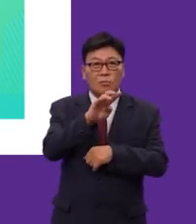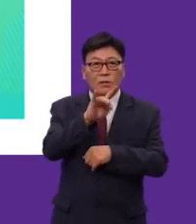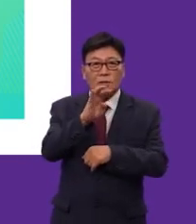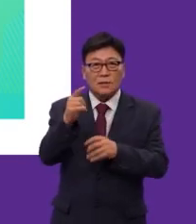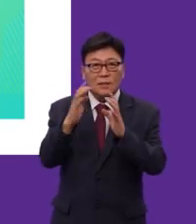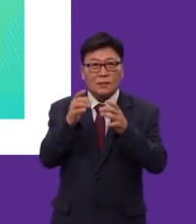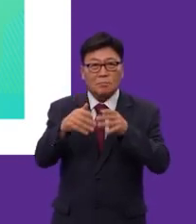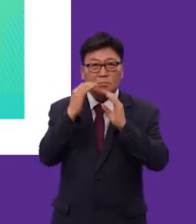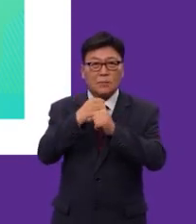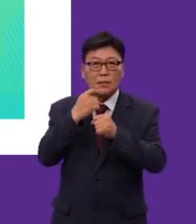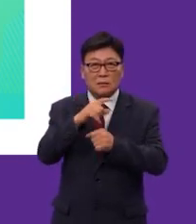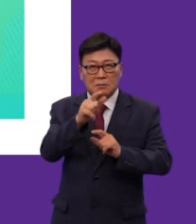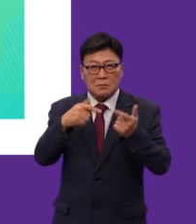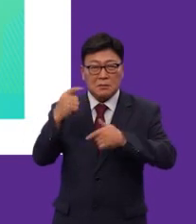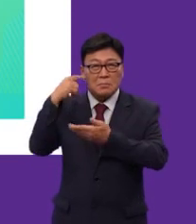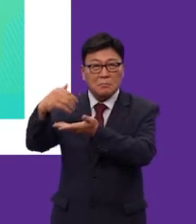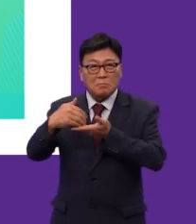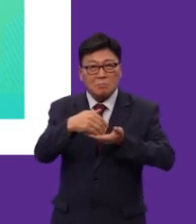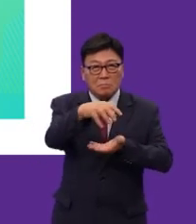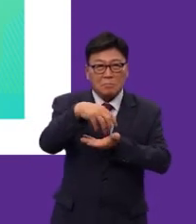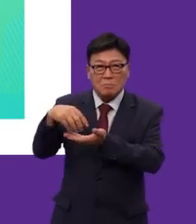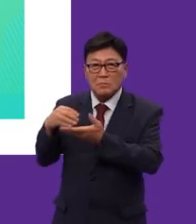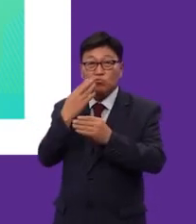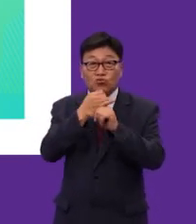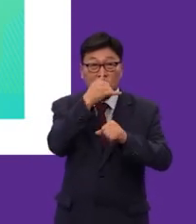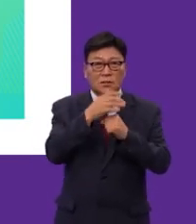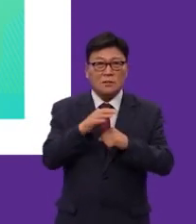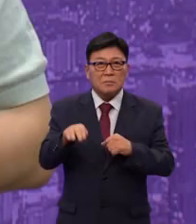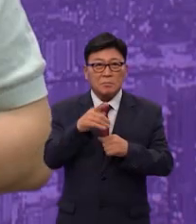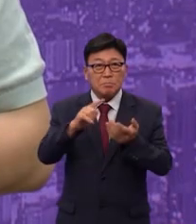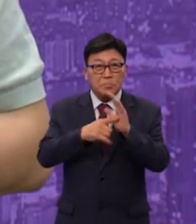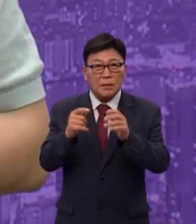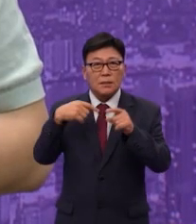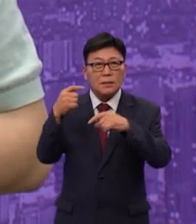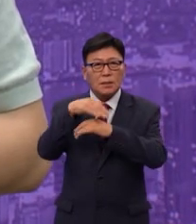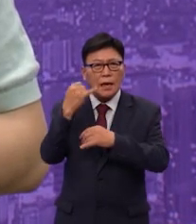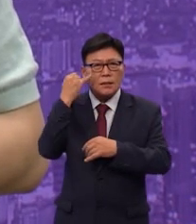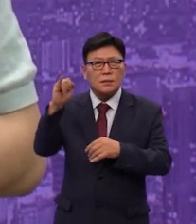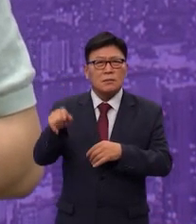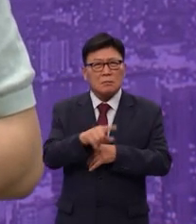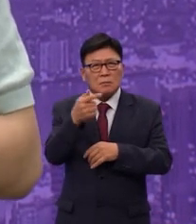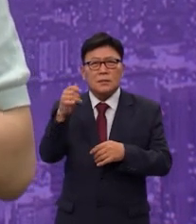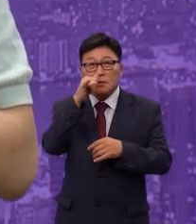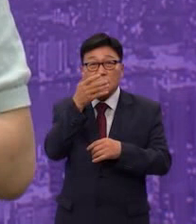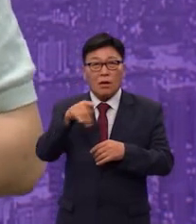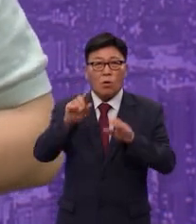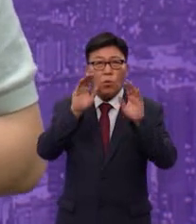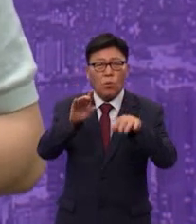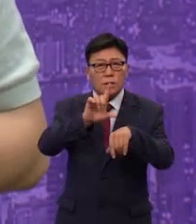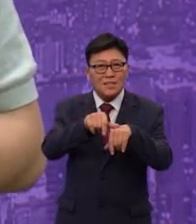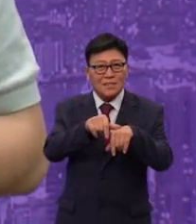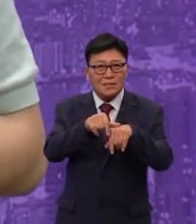만들어서 다양한 의견을 수집을 하고 있습니다. 저희가 나왔던 정책적 아이디어가 여러 가지가